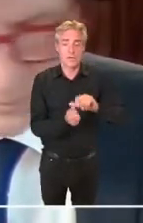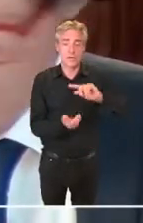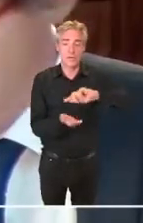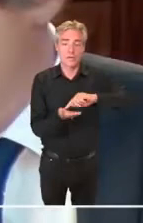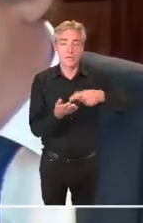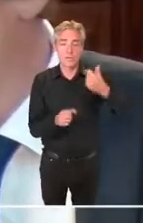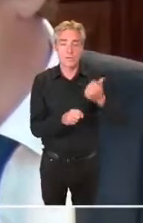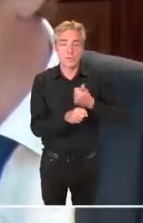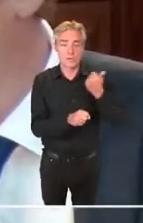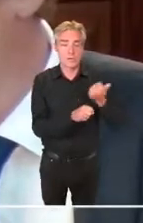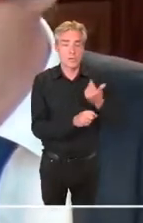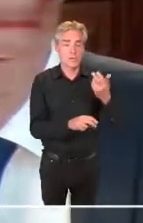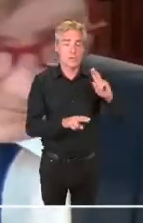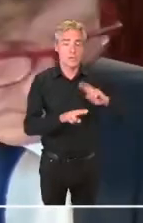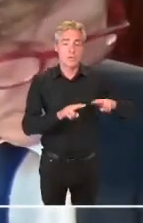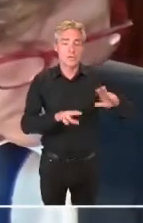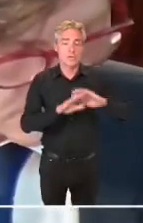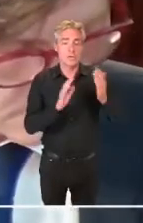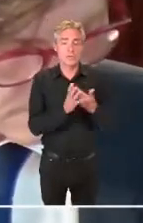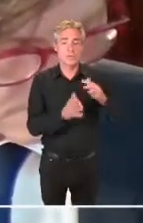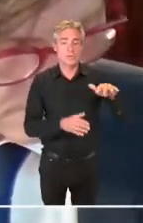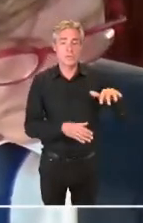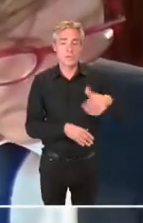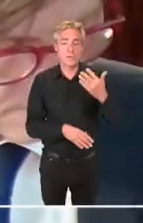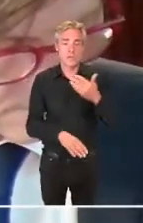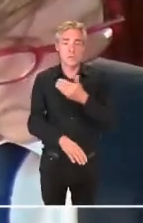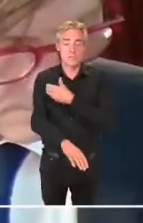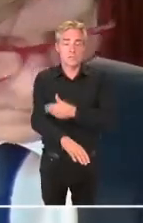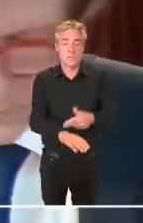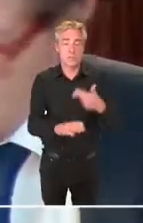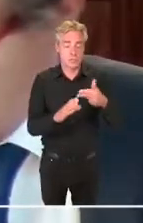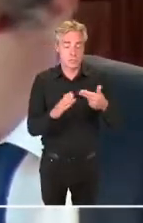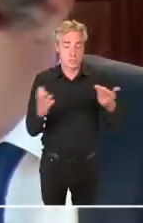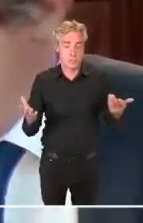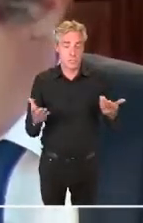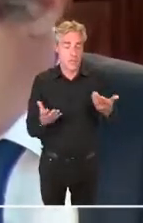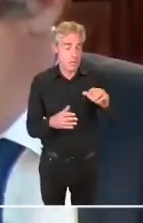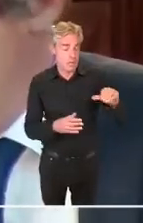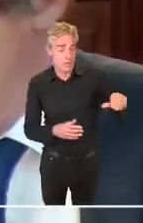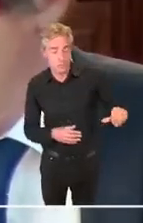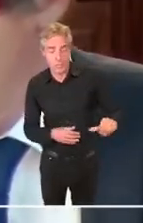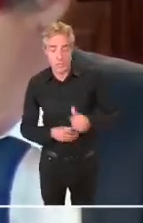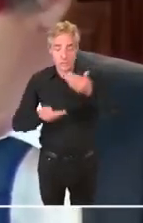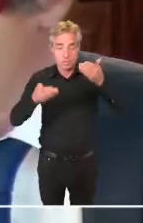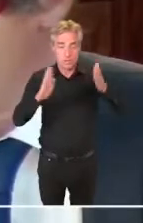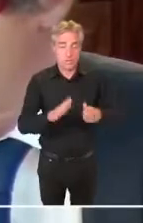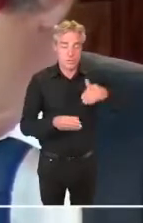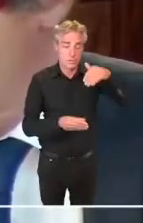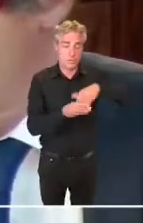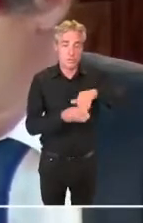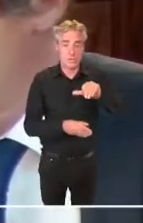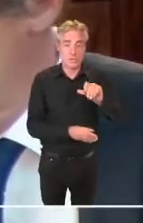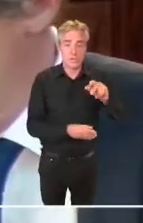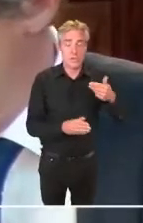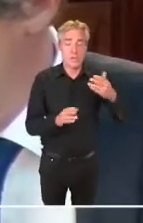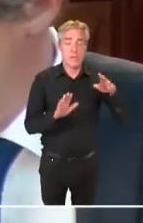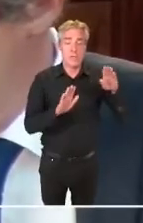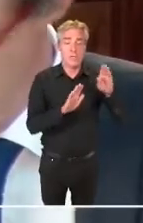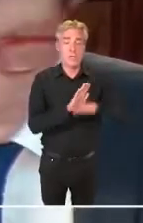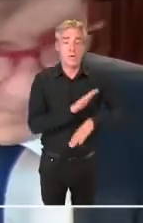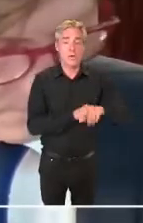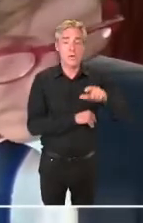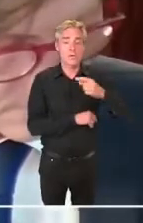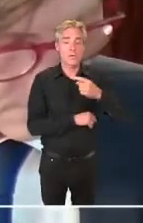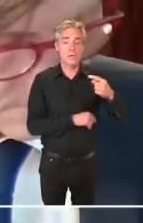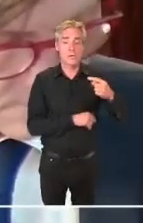de gros entretiens qui s'élèvent à 15 millions d'euros. Mais la première décision prise dans l'ADM, c'est une baisse de crédit sur 2022 de